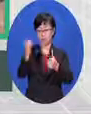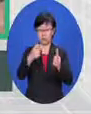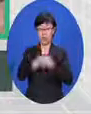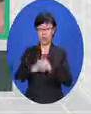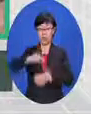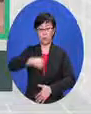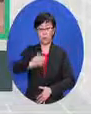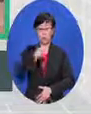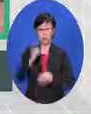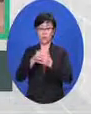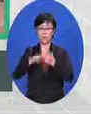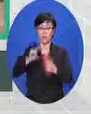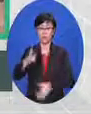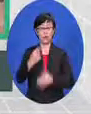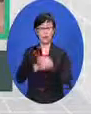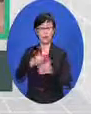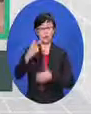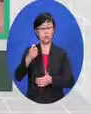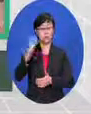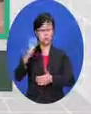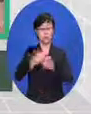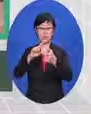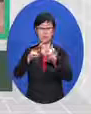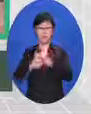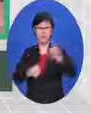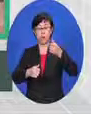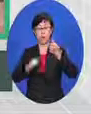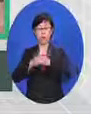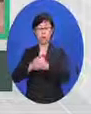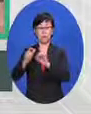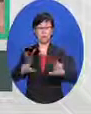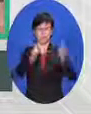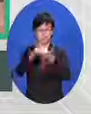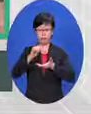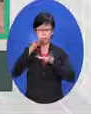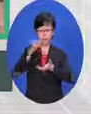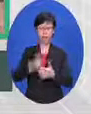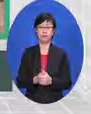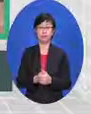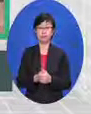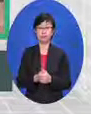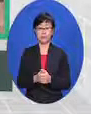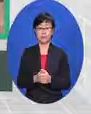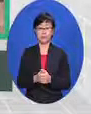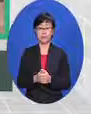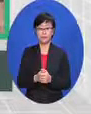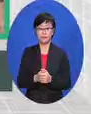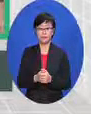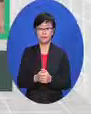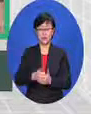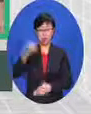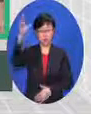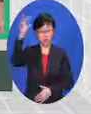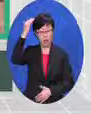주식회사 태영기공이 동면에 거주하는 기초생활보장수급자와 독거노인 등 232세대에 500만원